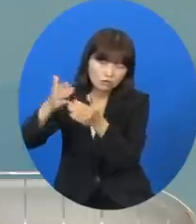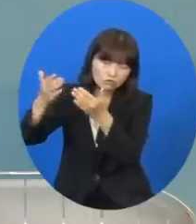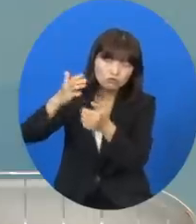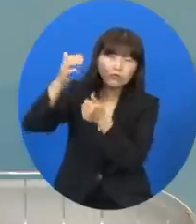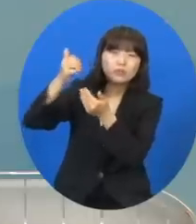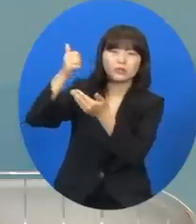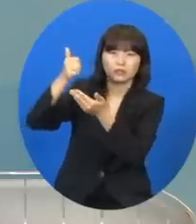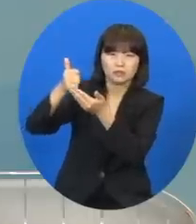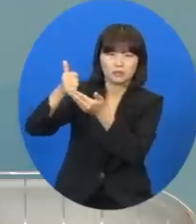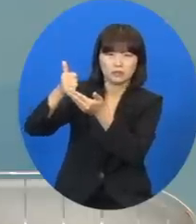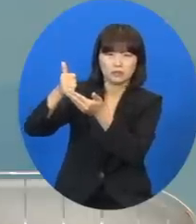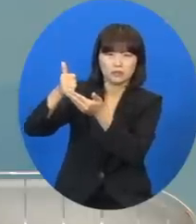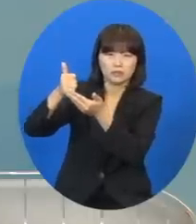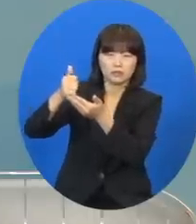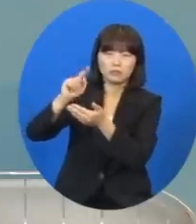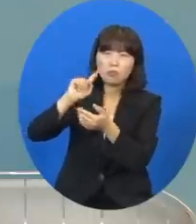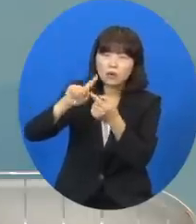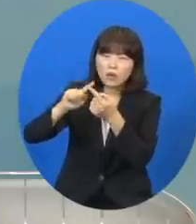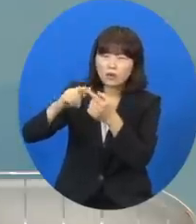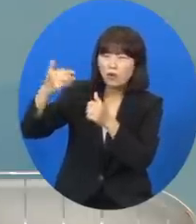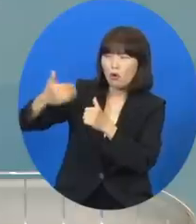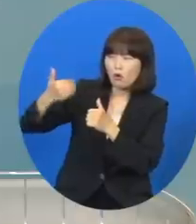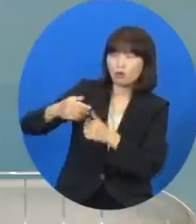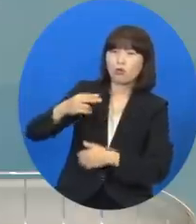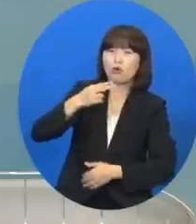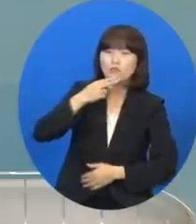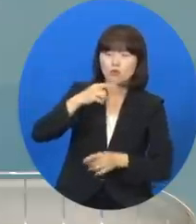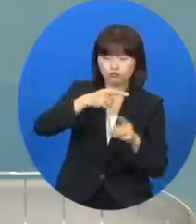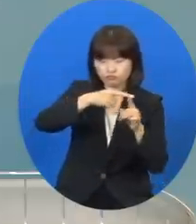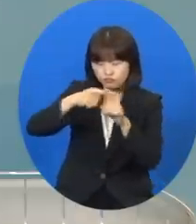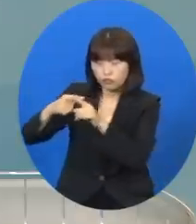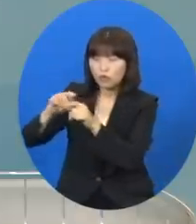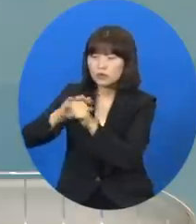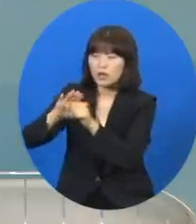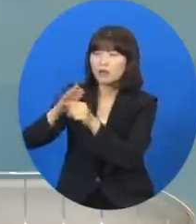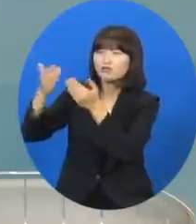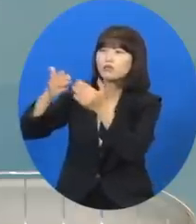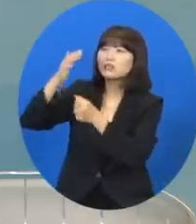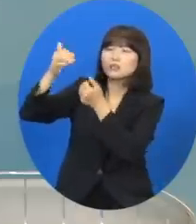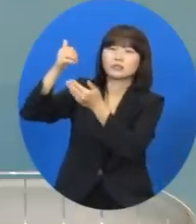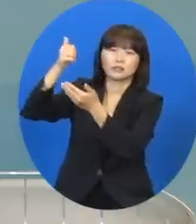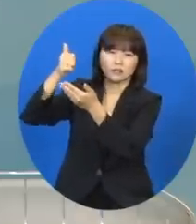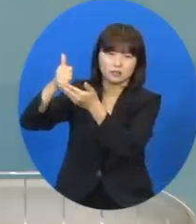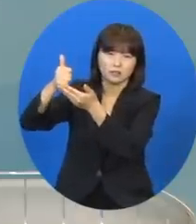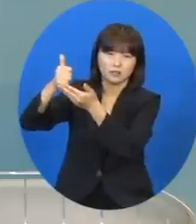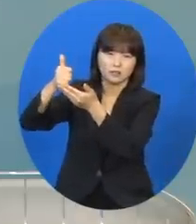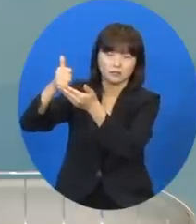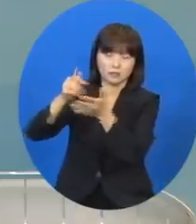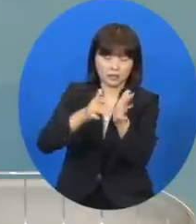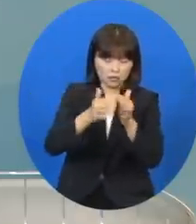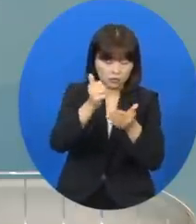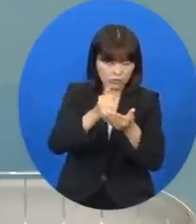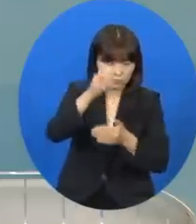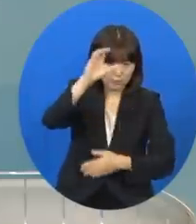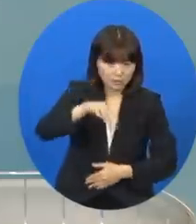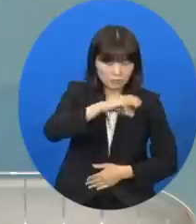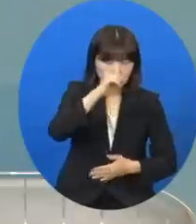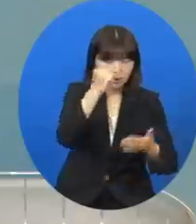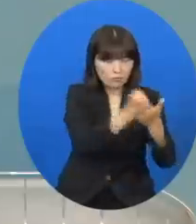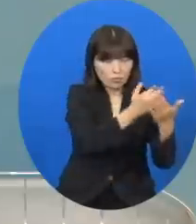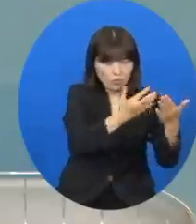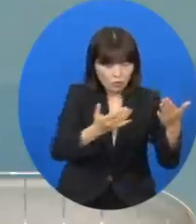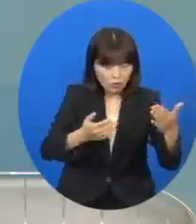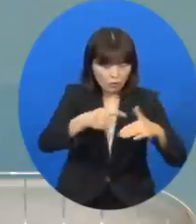요구하지도 않으시고 무조건 사랑하신다고 하신 하나님, 그 예수님의 십자가의 보혈로 마음과